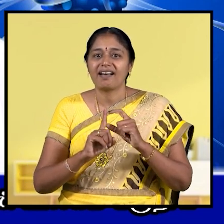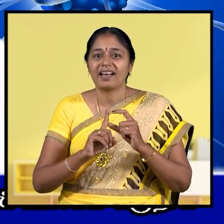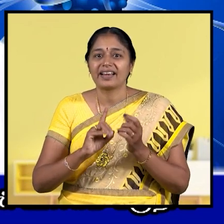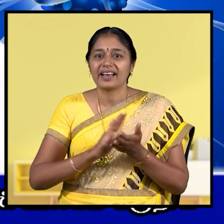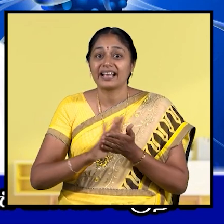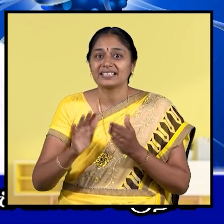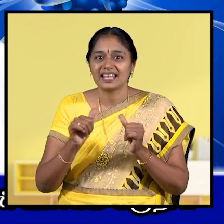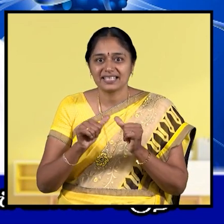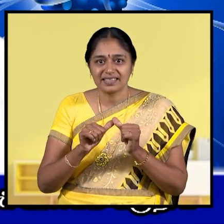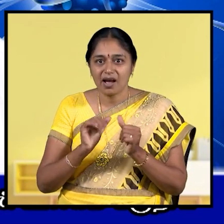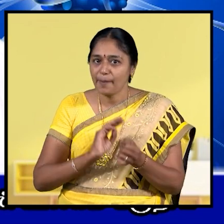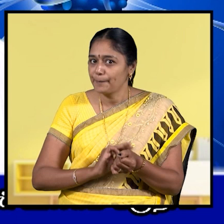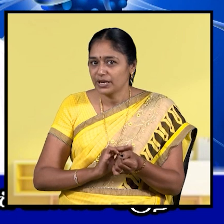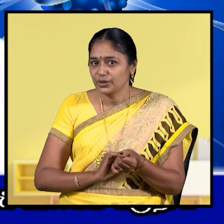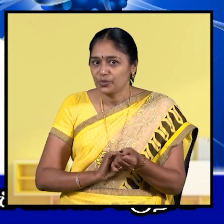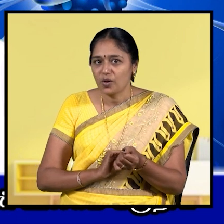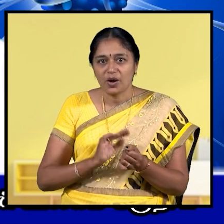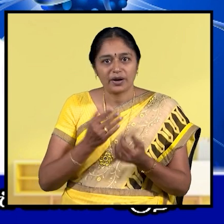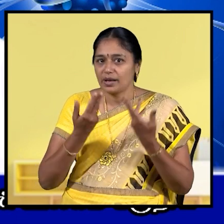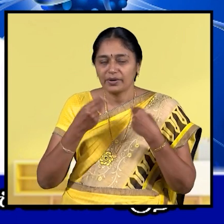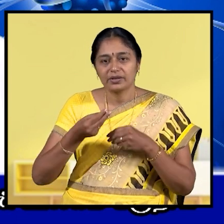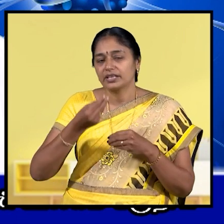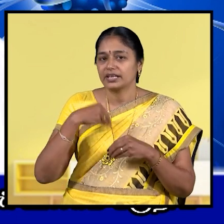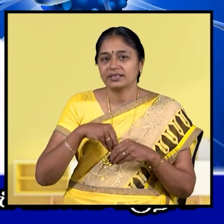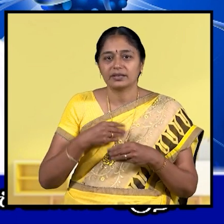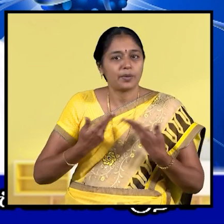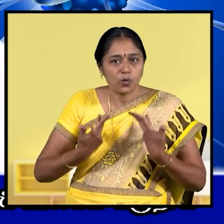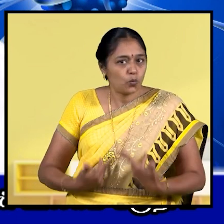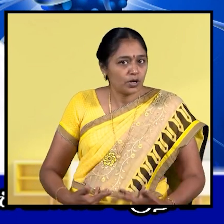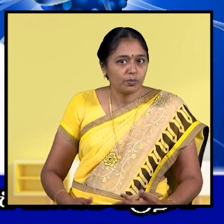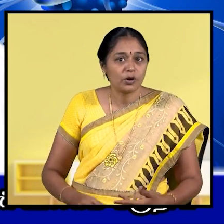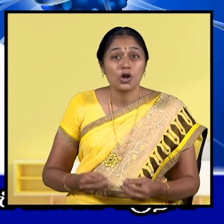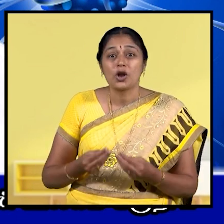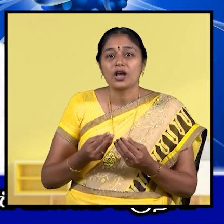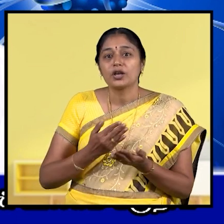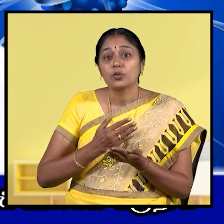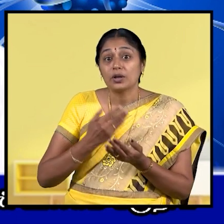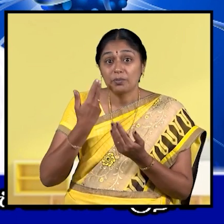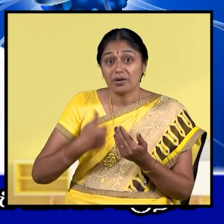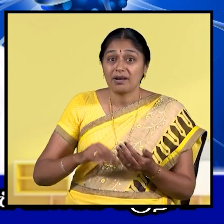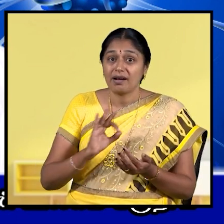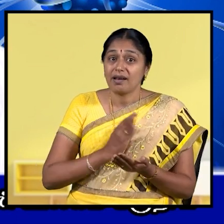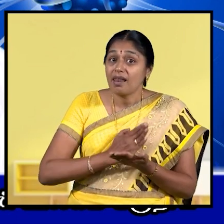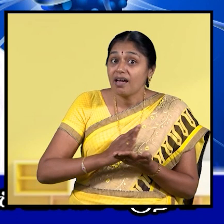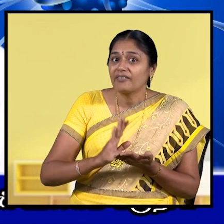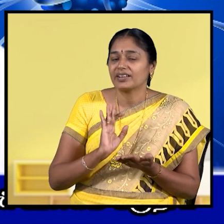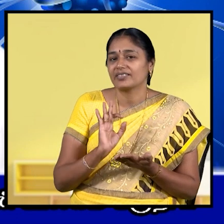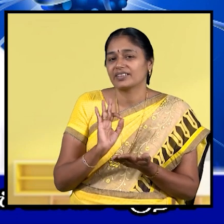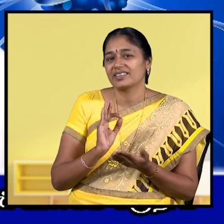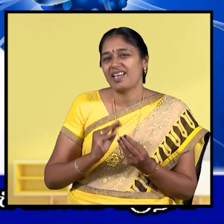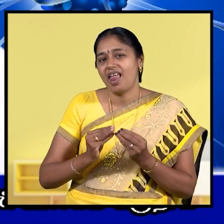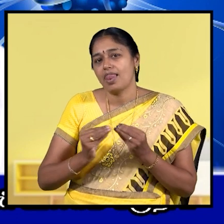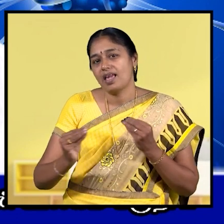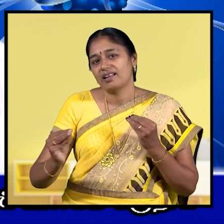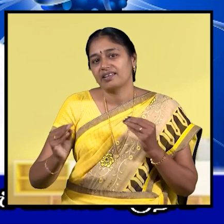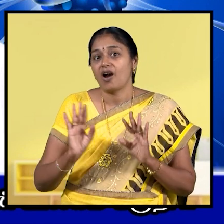வரைக்கும் சொன்ன அந்த விஷயங்களில் வந்து நாம் வந்து ட்ரீட்மெண்ட் எடுத்துக்கிட்டோம்னாக்க அது வந்து க்யூர் ஆகுதுன்னா கொஞ்சம் லேட் ஆகலாம், ஆனால் கண்டிப்பாக அதனால் வந்து நமக்கு சைடு எஃபெக்ட்